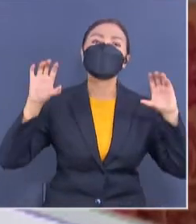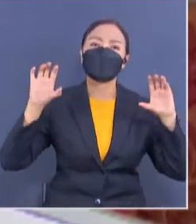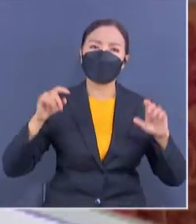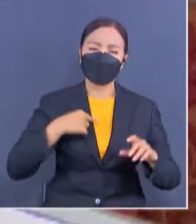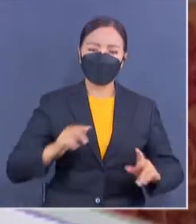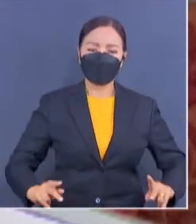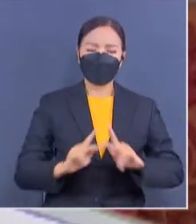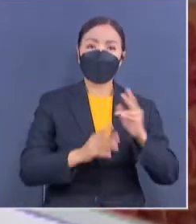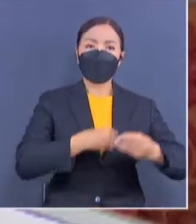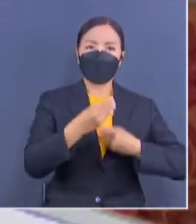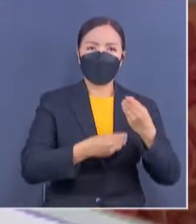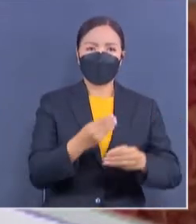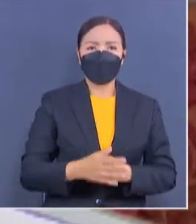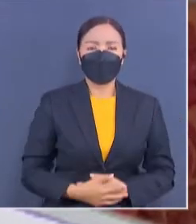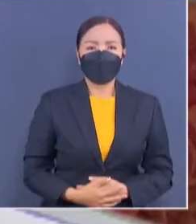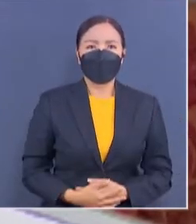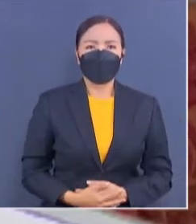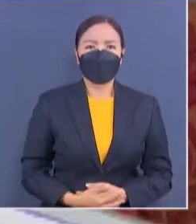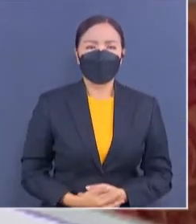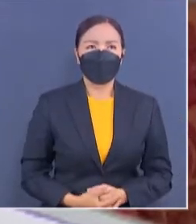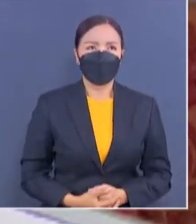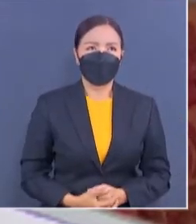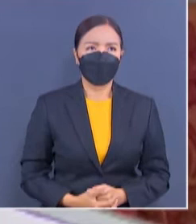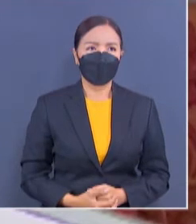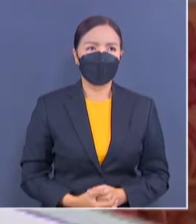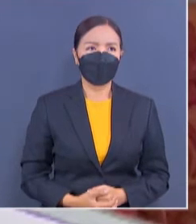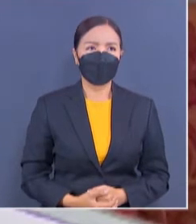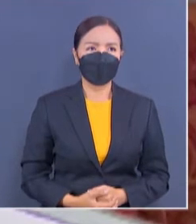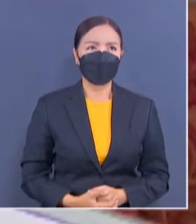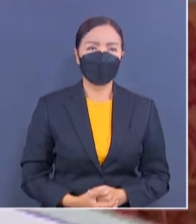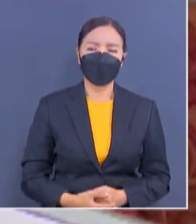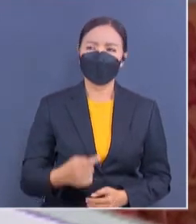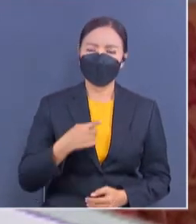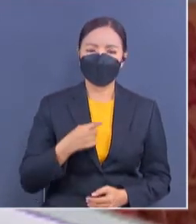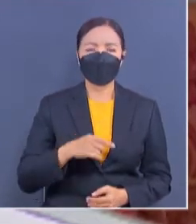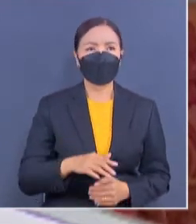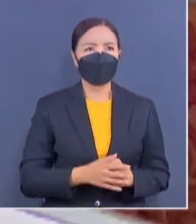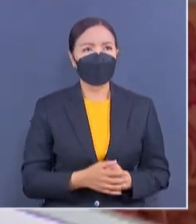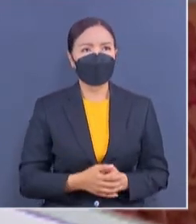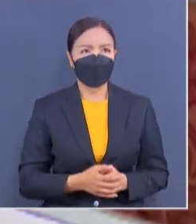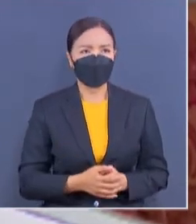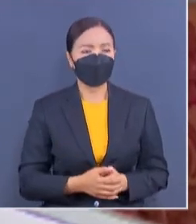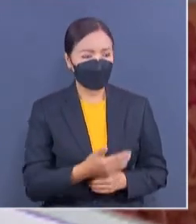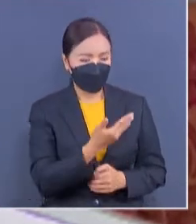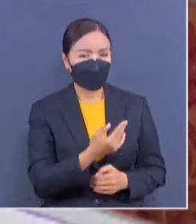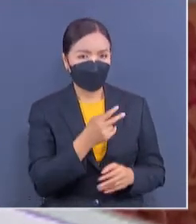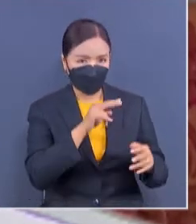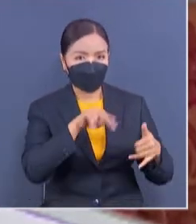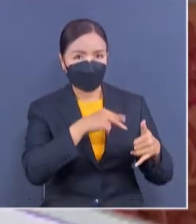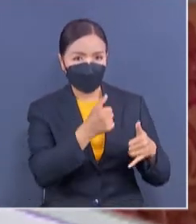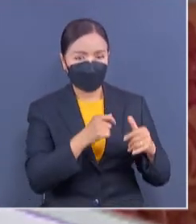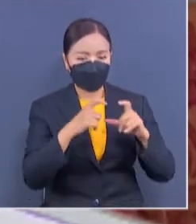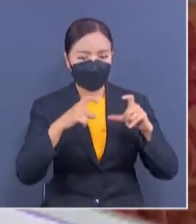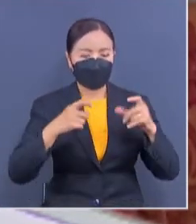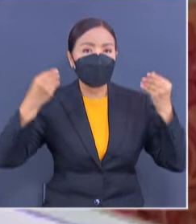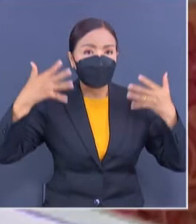มอยู่กระทรวงพาณิชย์นะครับก็เลยป้องกันการแอบอ้างนะครับเราก็ได้ขอตรวจบัตรประจำตัวประช